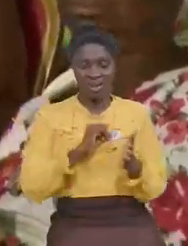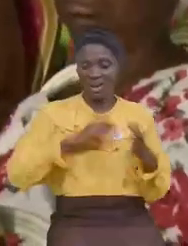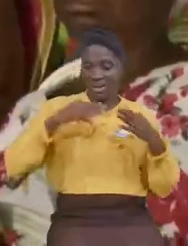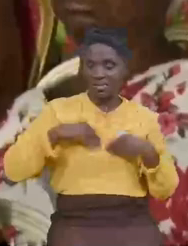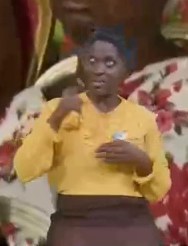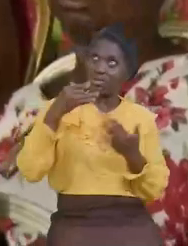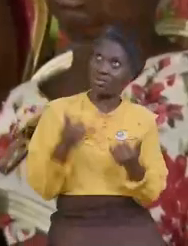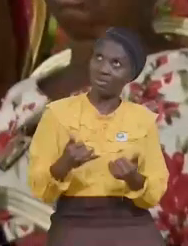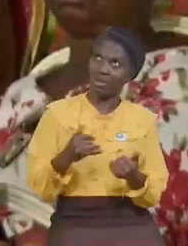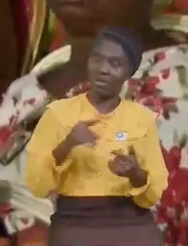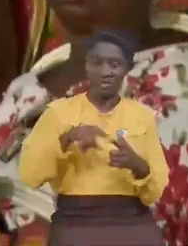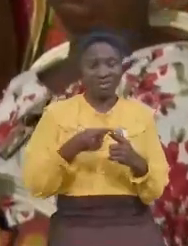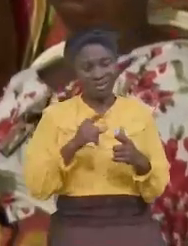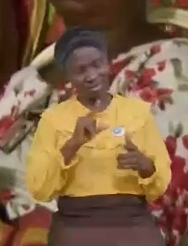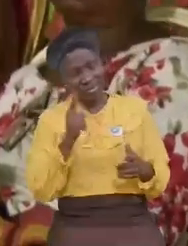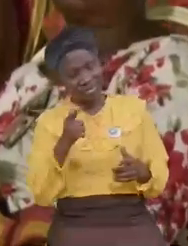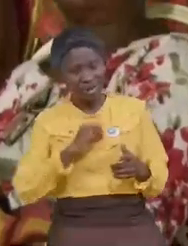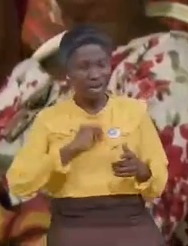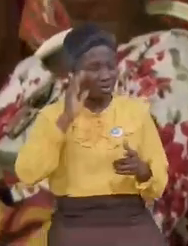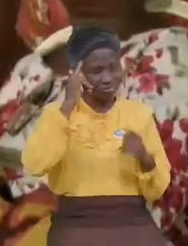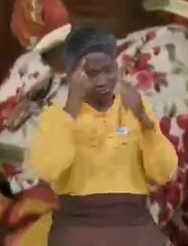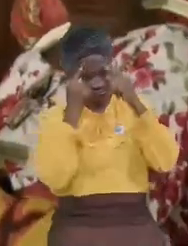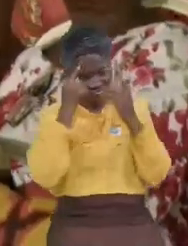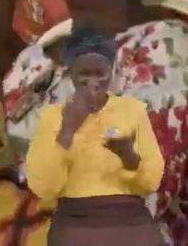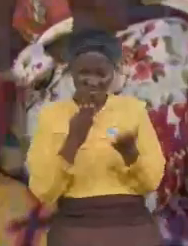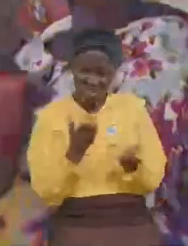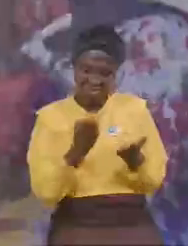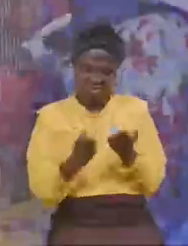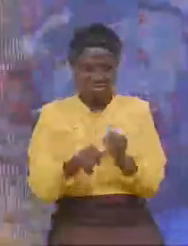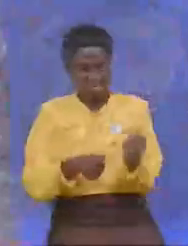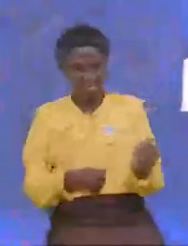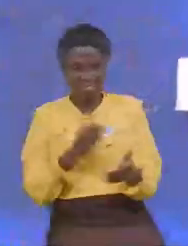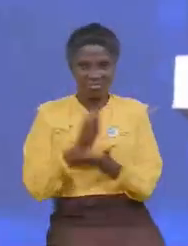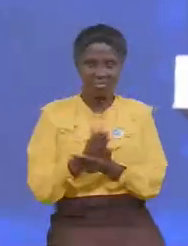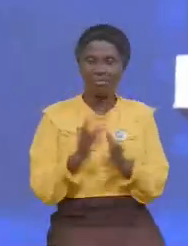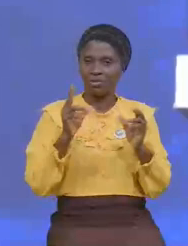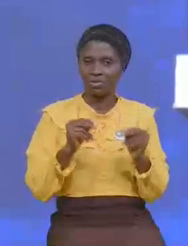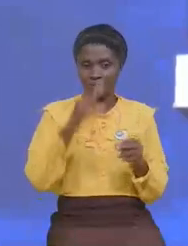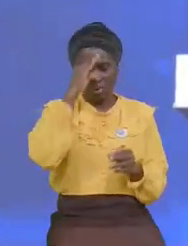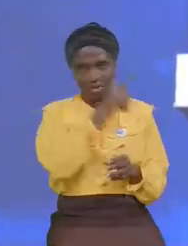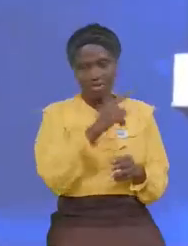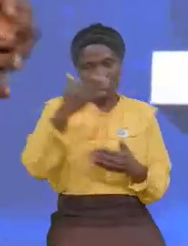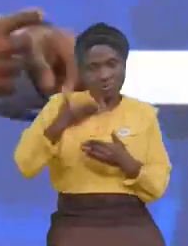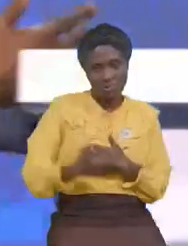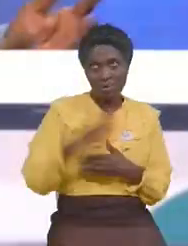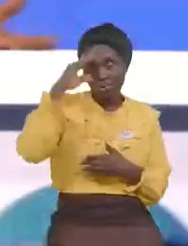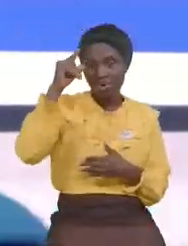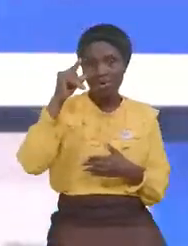y réfléchir. Non. Il l'a reçu une fois pour de bon.